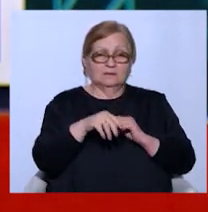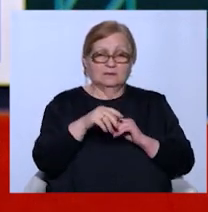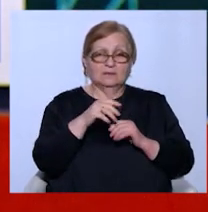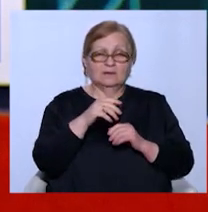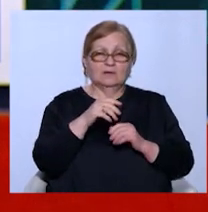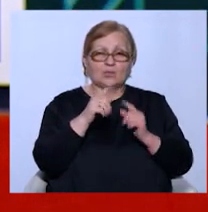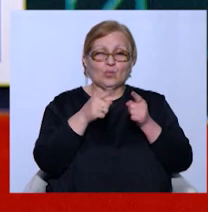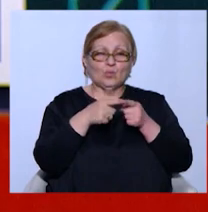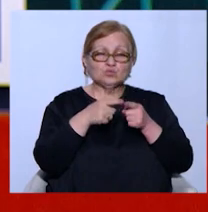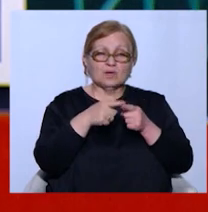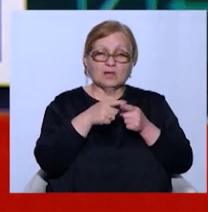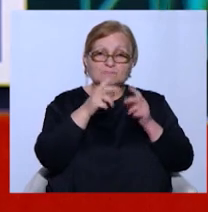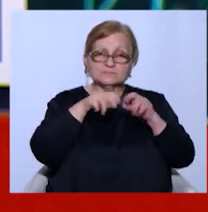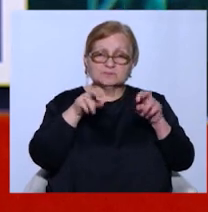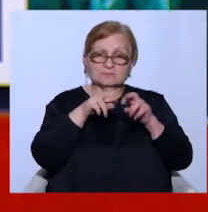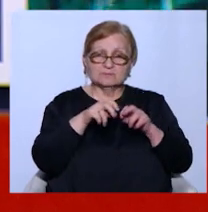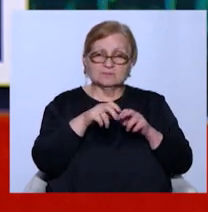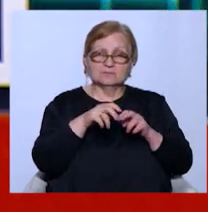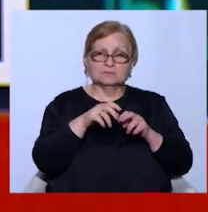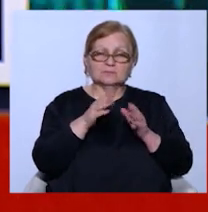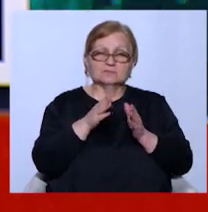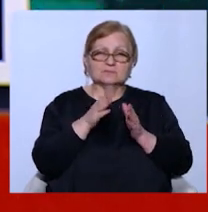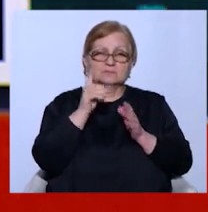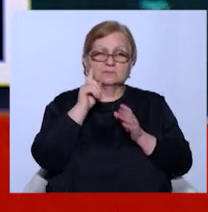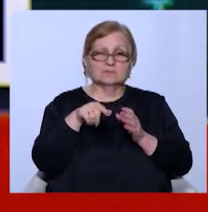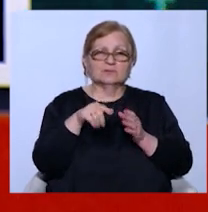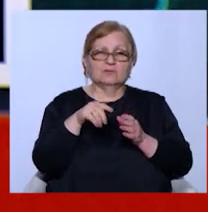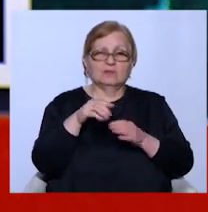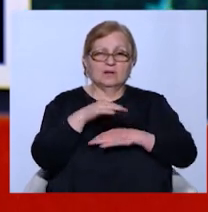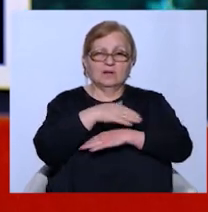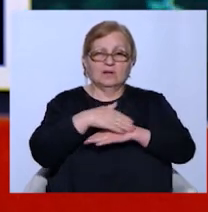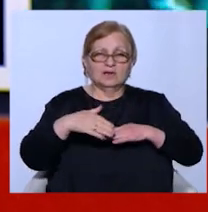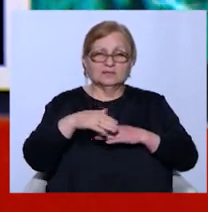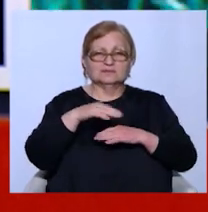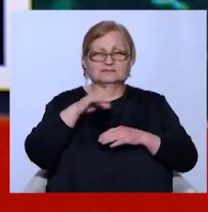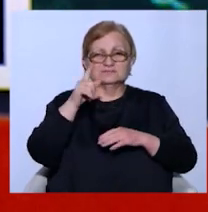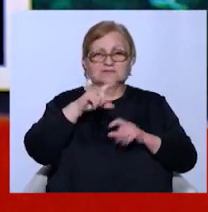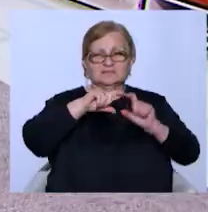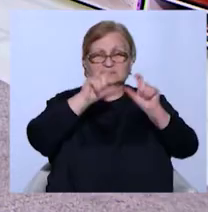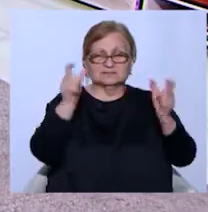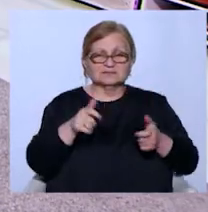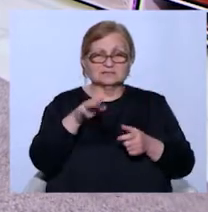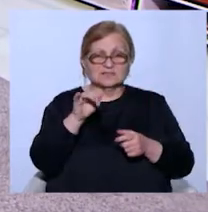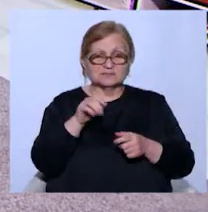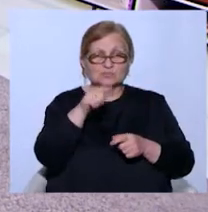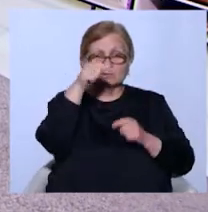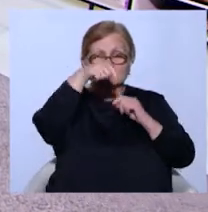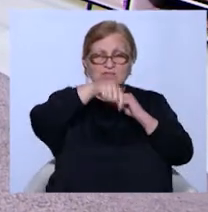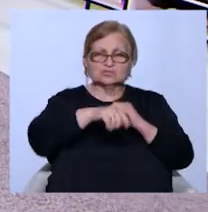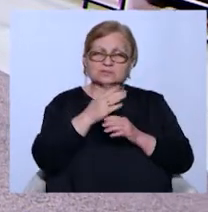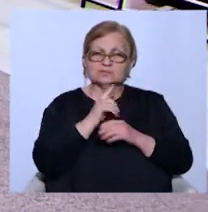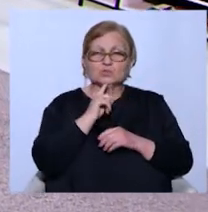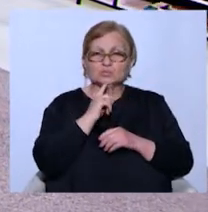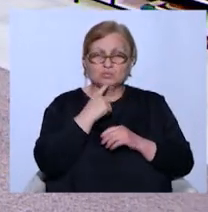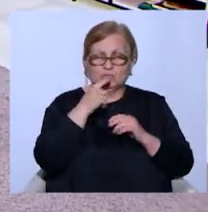ხდება კუთხეების დადგენა. ანუ მხოლოდ ტრანსპორტირი ვისის ჯერ ჩვენ რომ შეიძლება კუთხის გრადუსული ზომა დაადგინო, არ ესეთი რთული